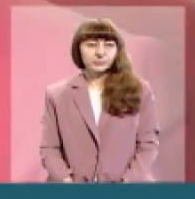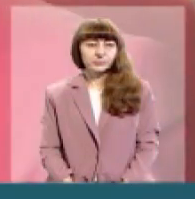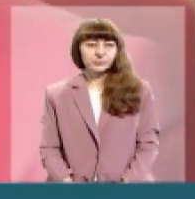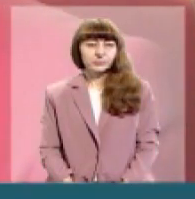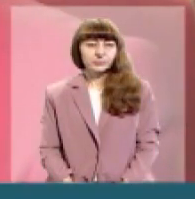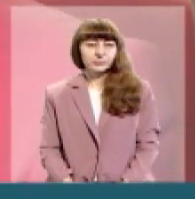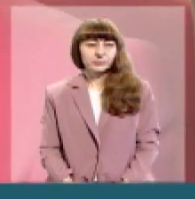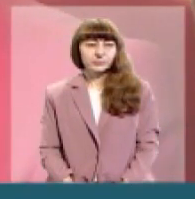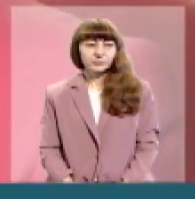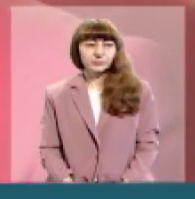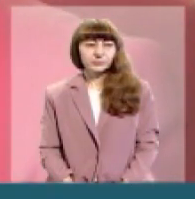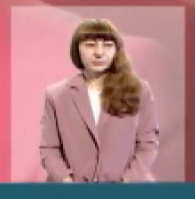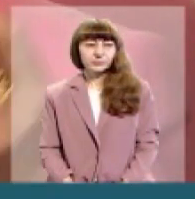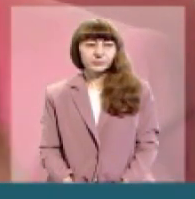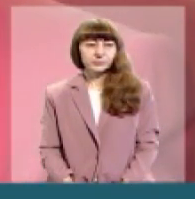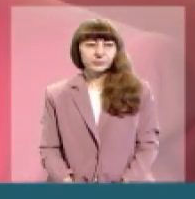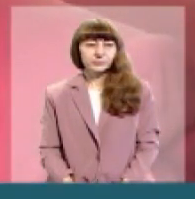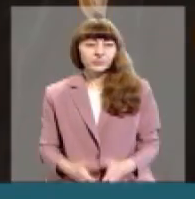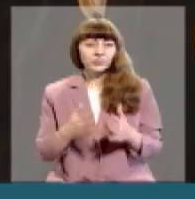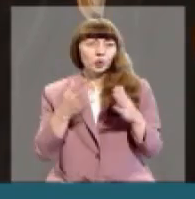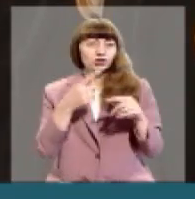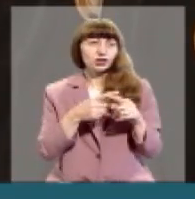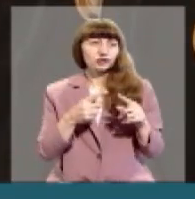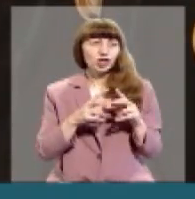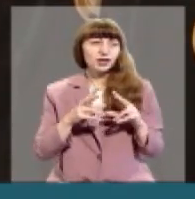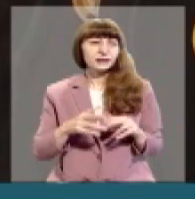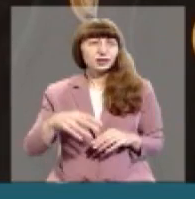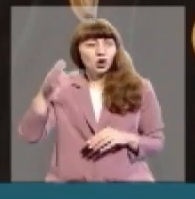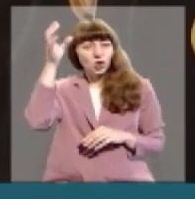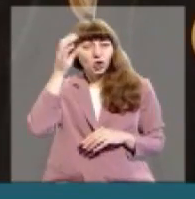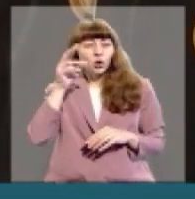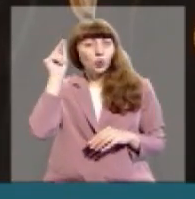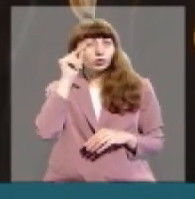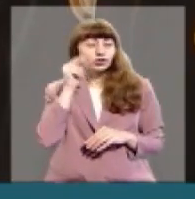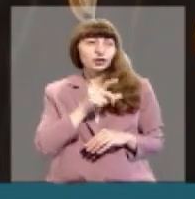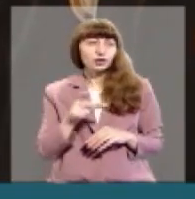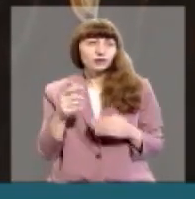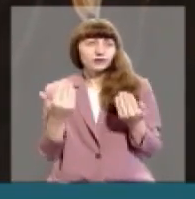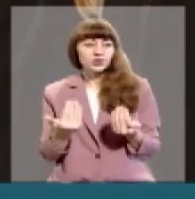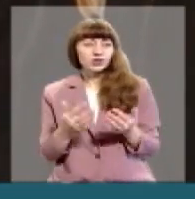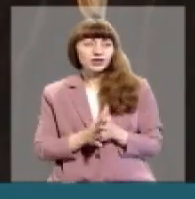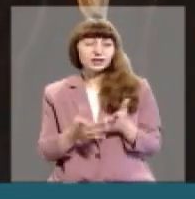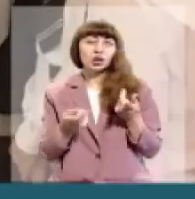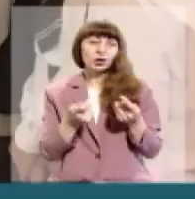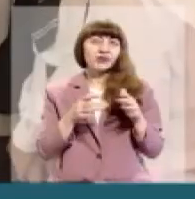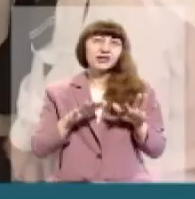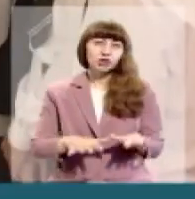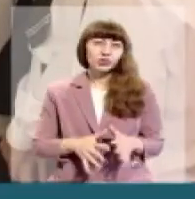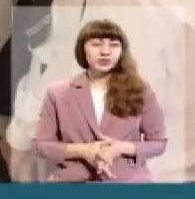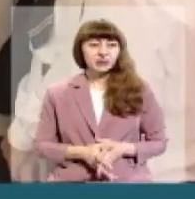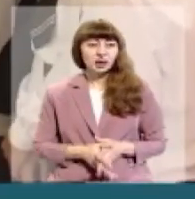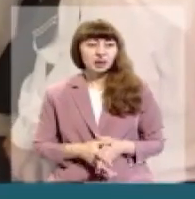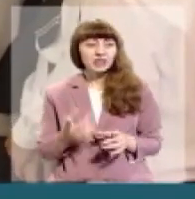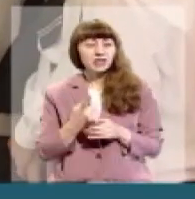Сабира Қайыровадан білім алған шәкірттердің басым бөлігі қазір басшылық қызметте. Ұстаздық жолымның нәтижесі де осы дейді.